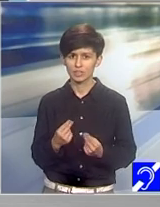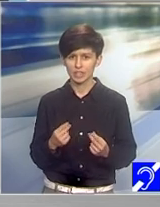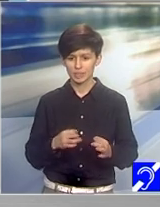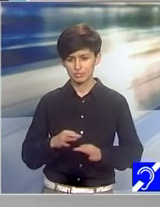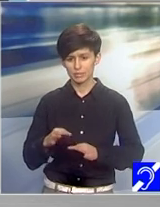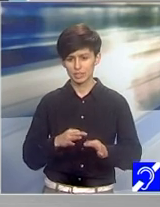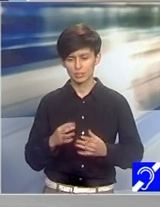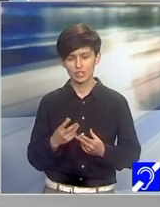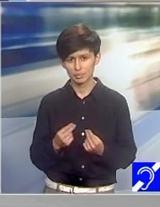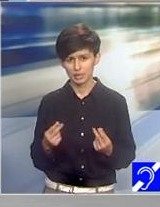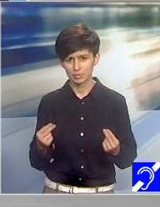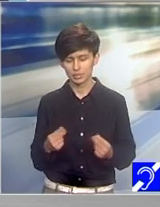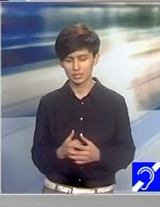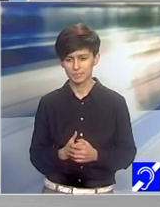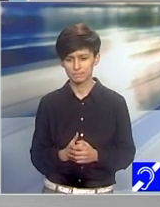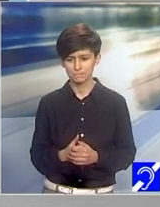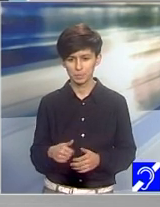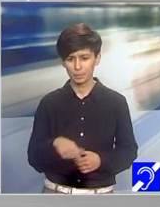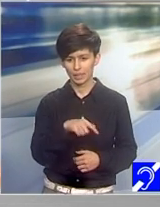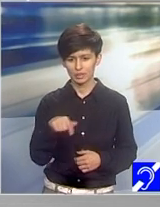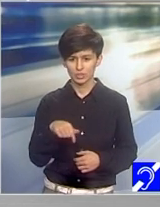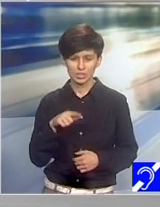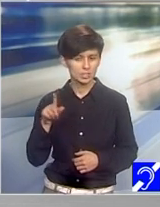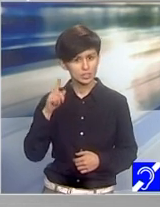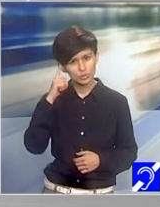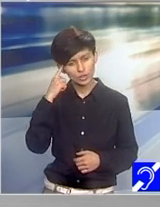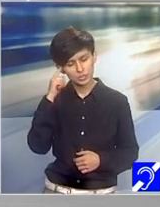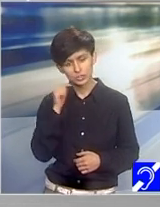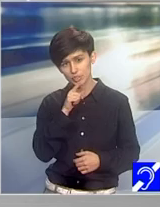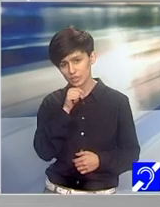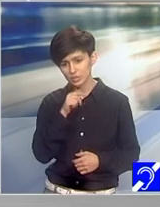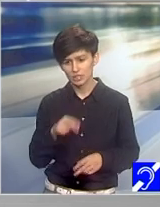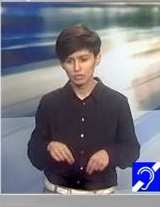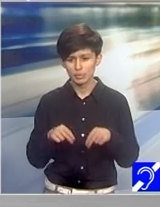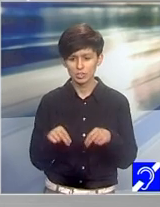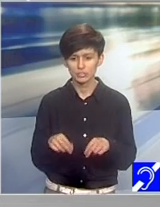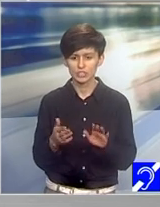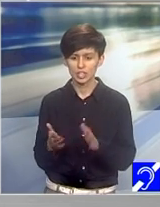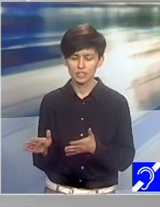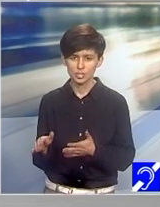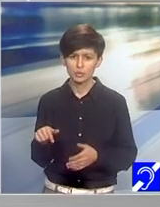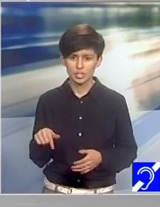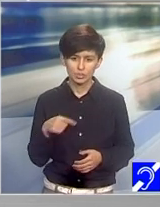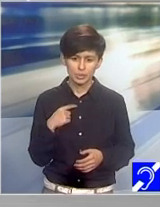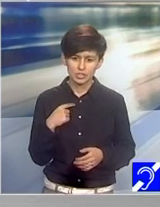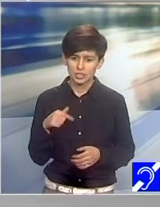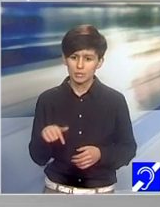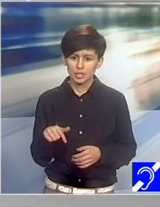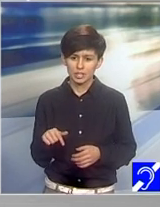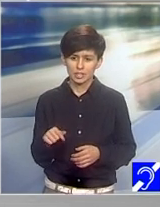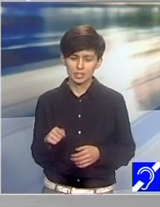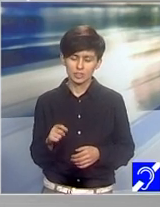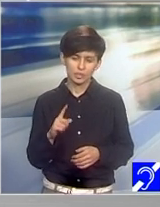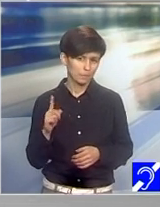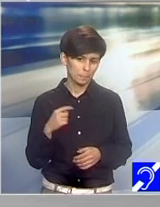noi n-am știut că unde o să ajungem la început. Acum suntem aici în faza asta.